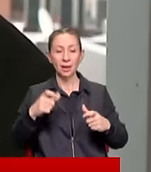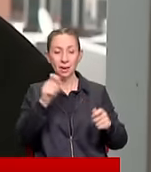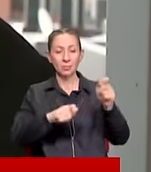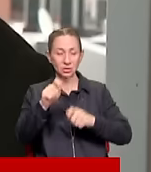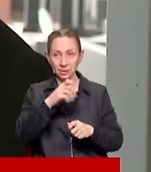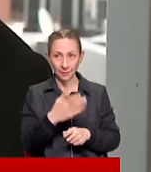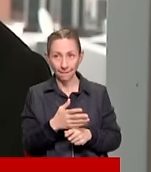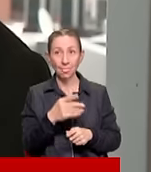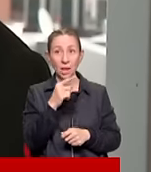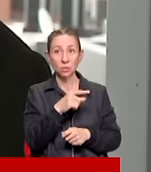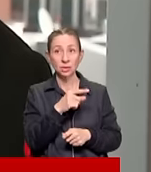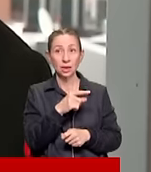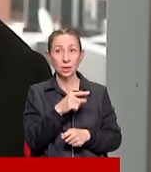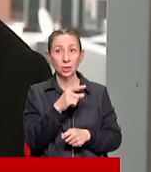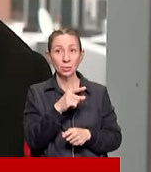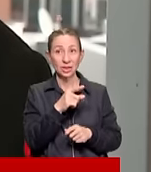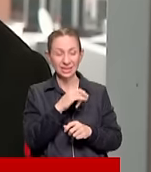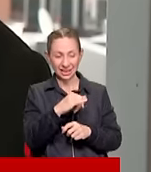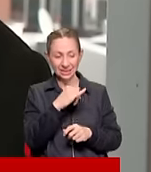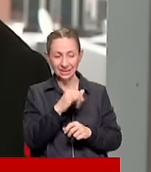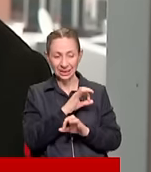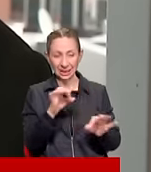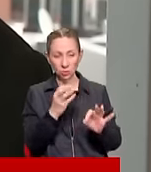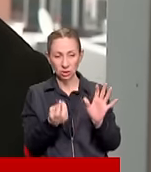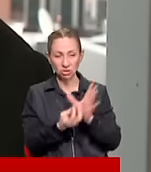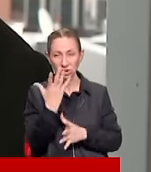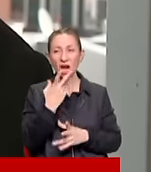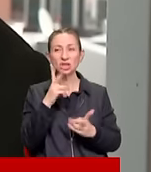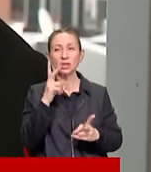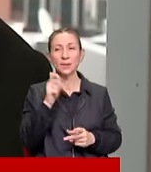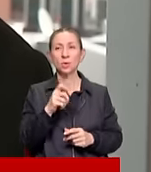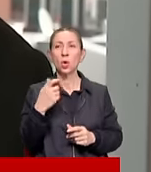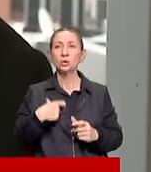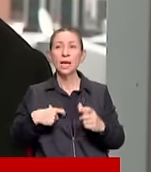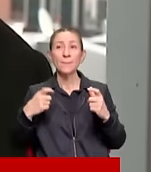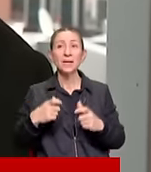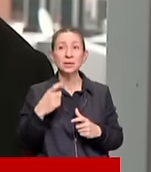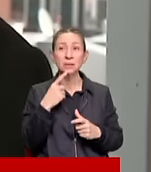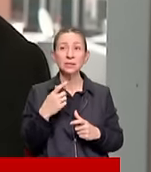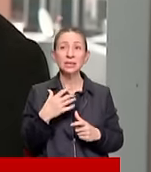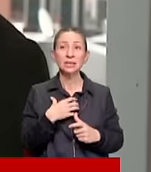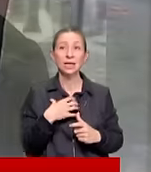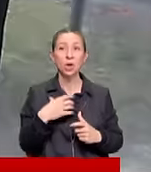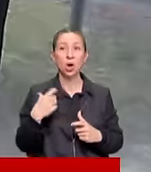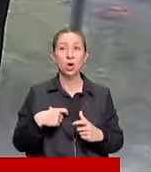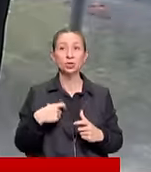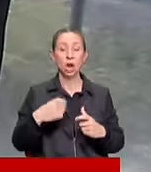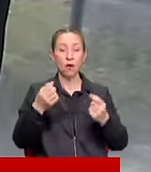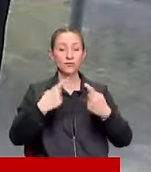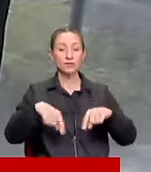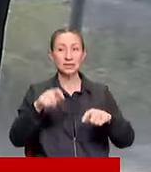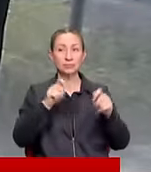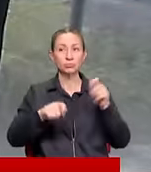oluşturulduğu orada. Bunları da yakın zamanda biz açıklayacağız onları. Özel mekan derken? Ya kendilerine özel